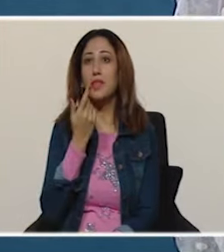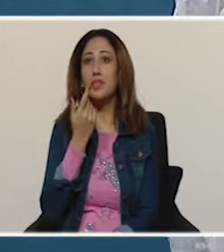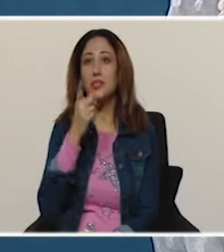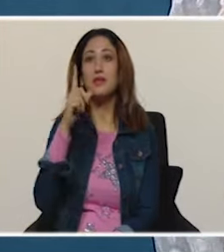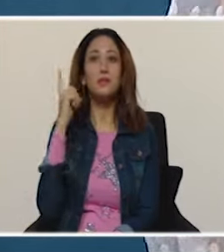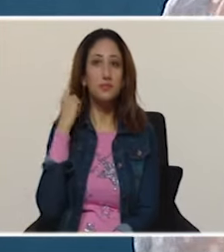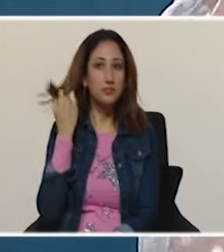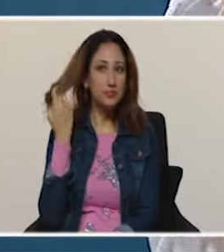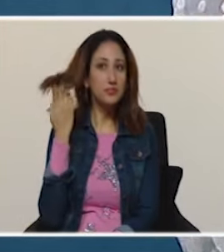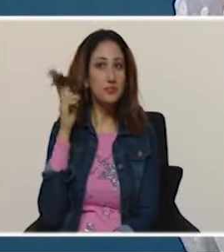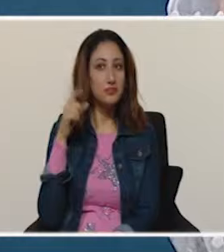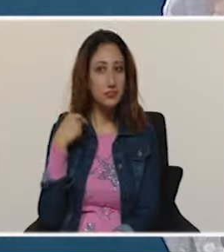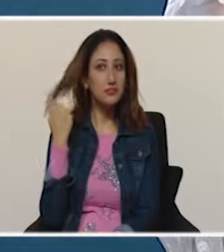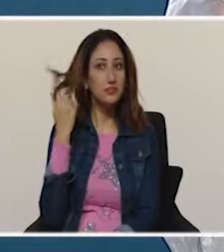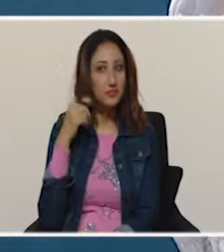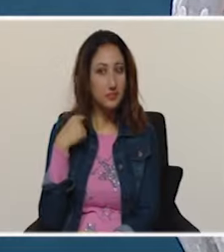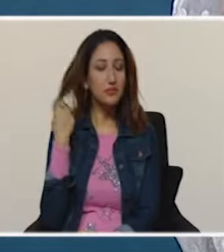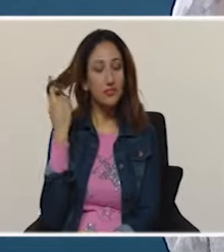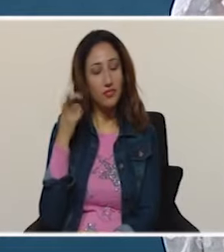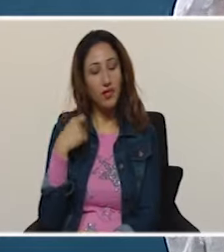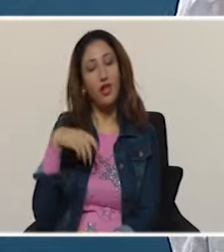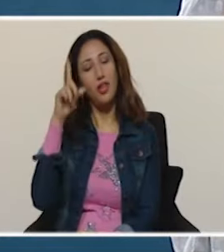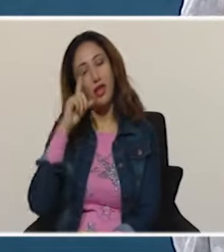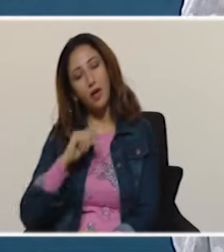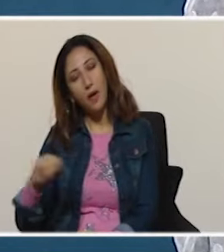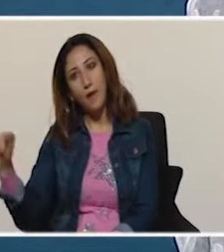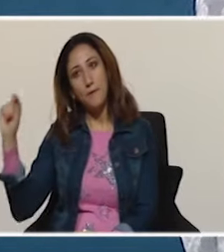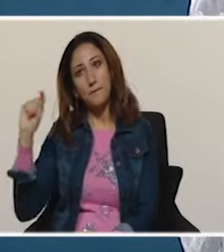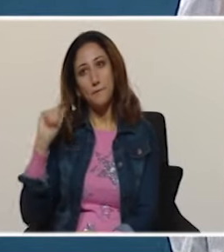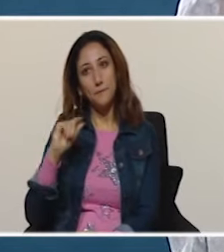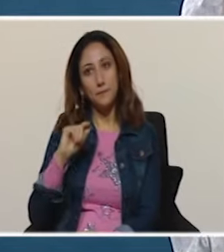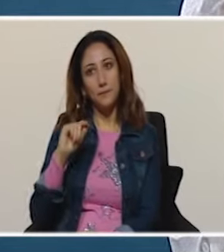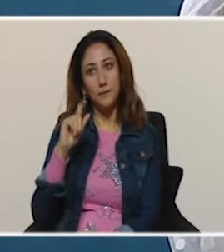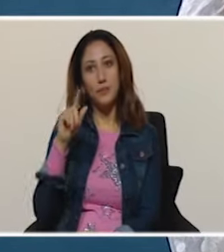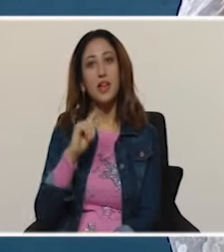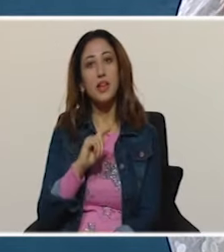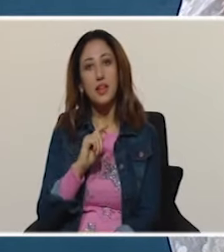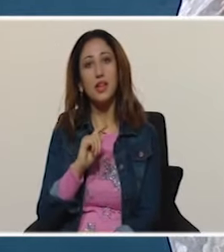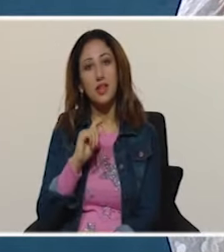يعني بعمل هيك تخصلتي هلا بوظنا الشعرات بس بلعب فيها هيك وبعمل هيك